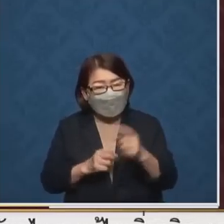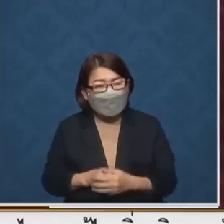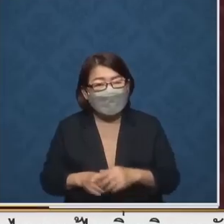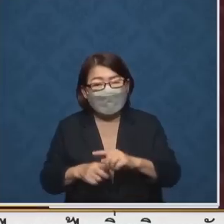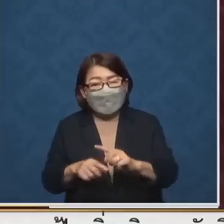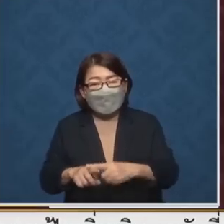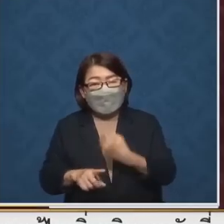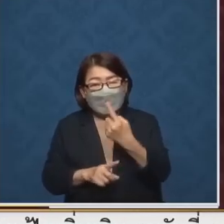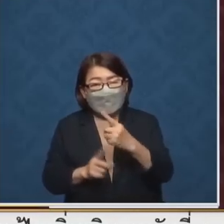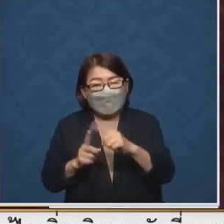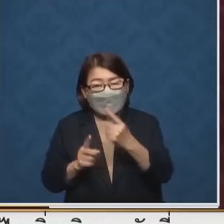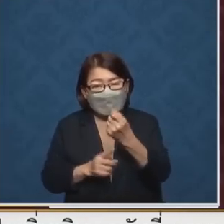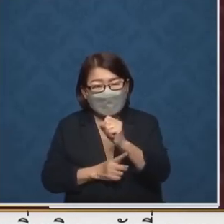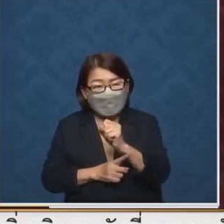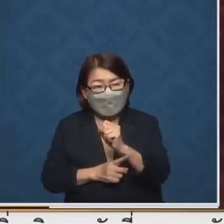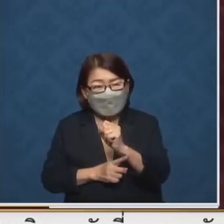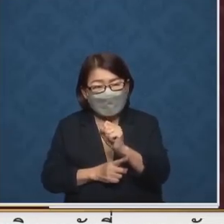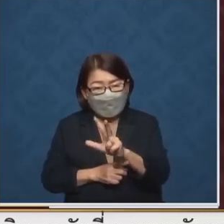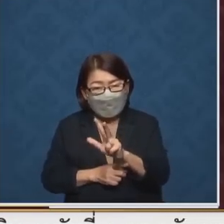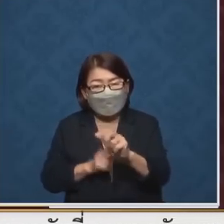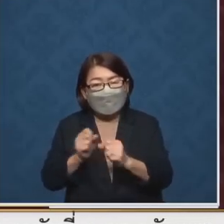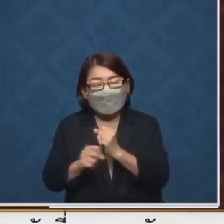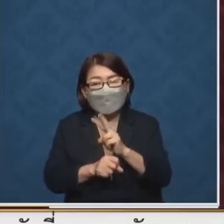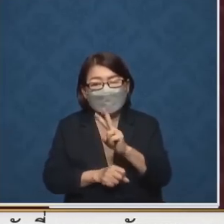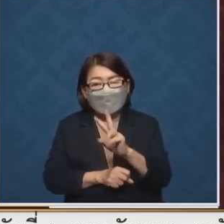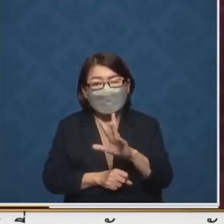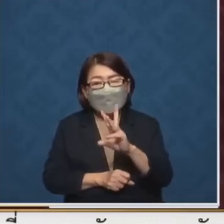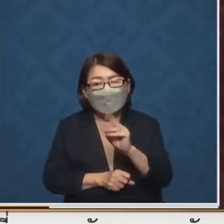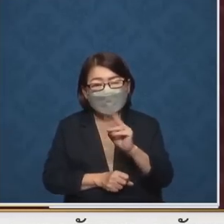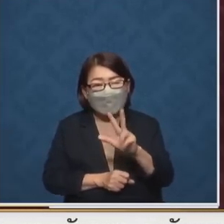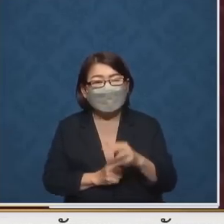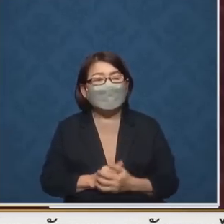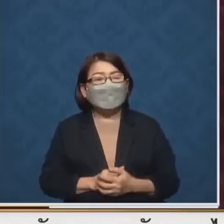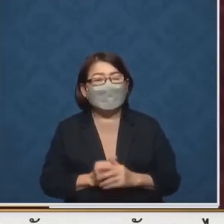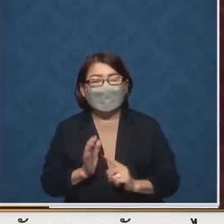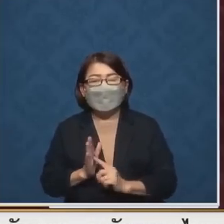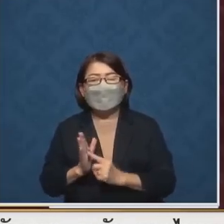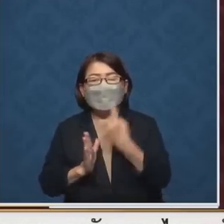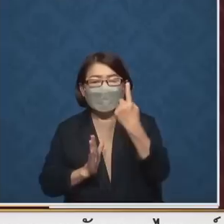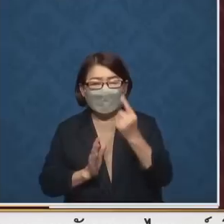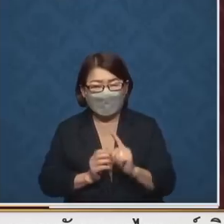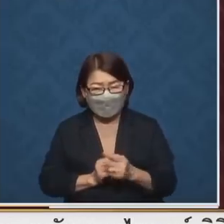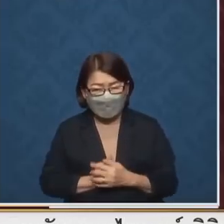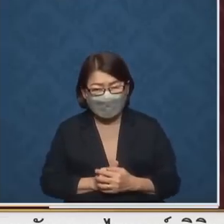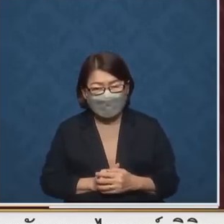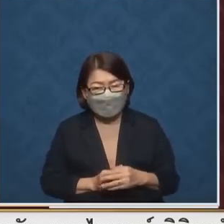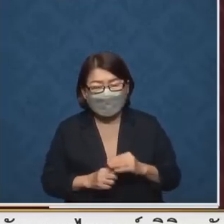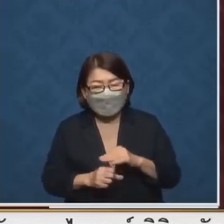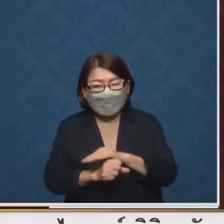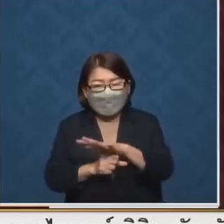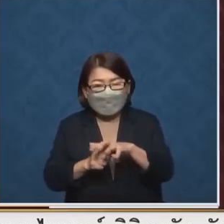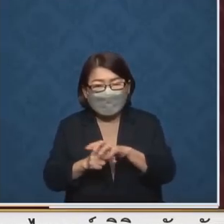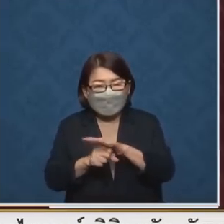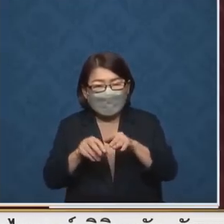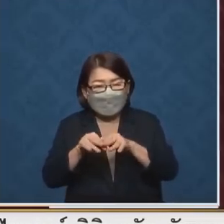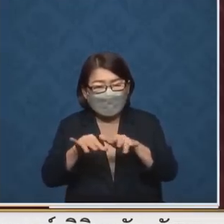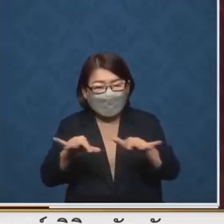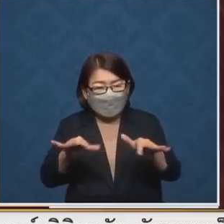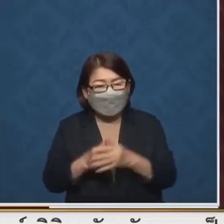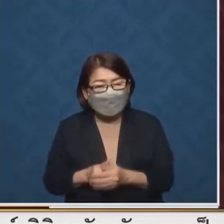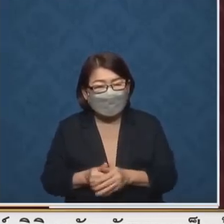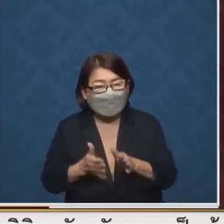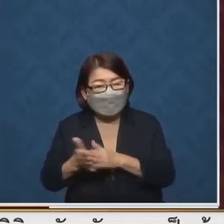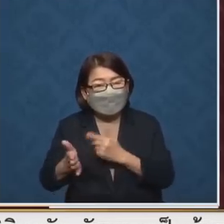กราคม ขับ 31 มกราคม 2563เราได้เกิดจดเริ่มต้นของการระบาด นั่นคือสีแดงที่เ้นไว้